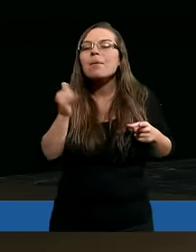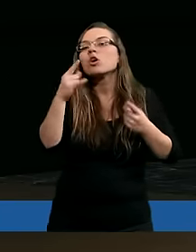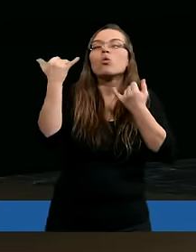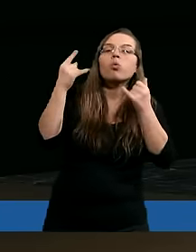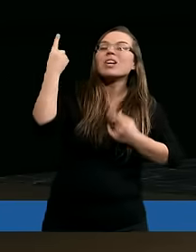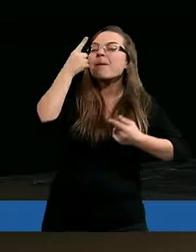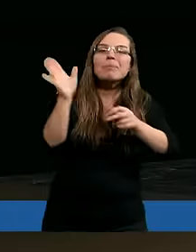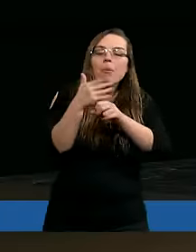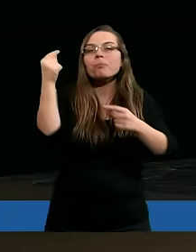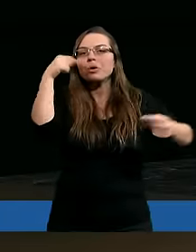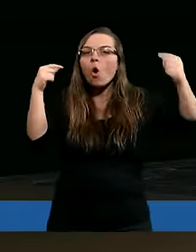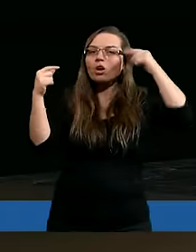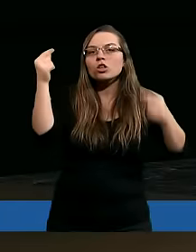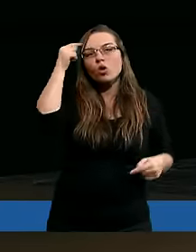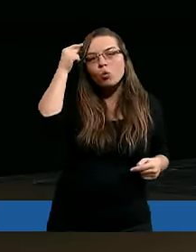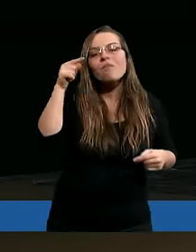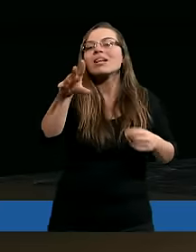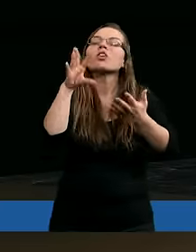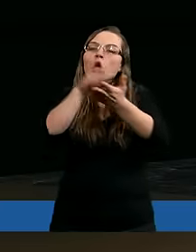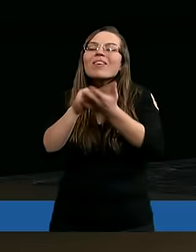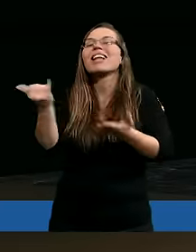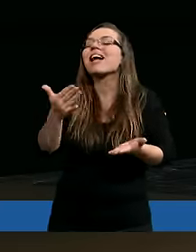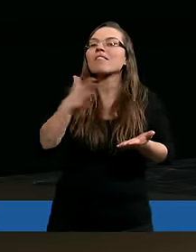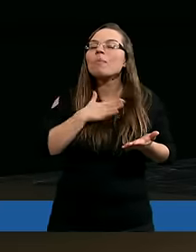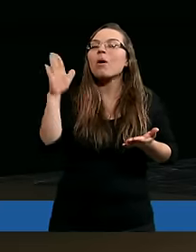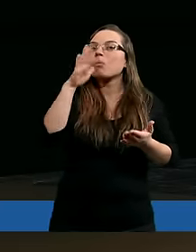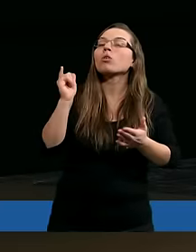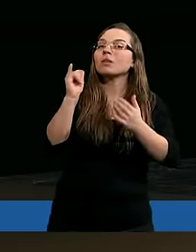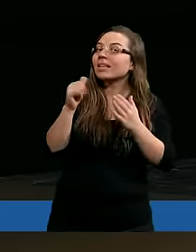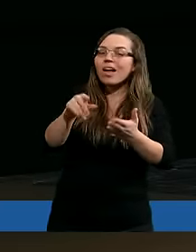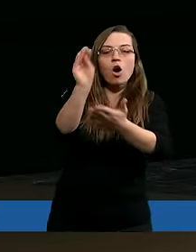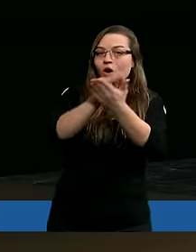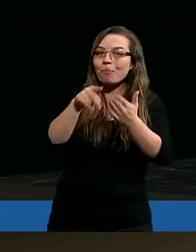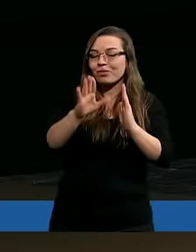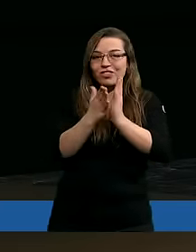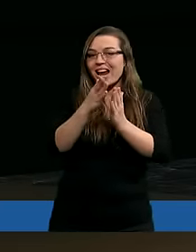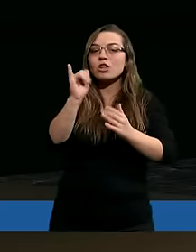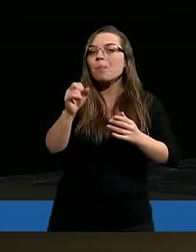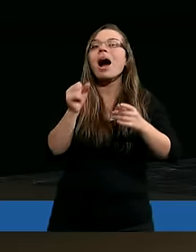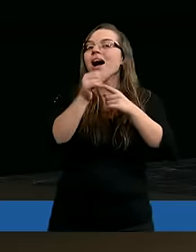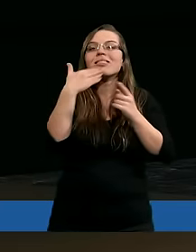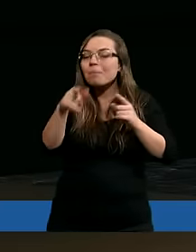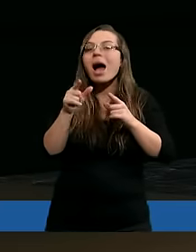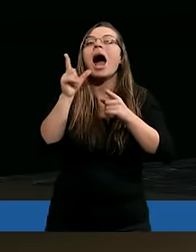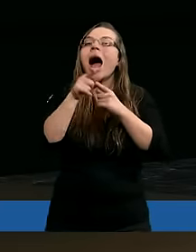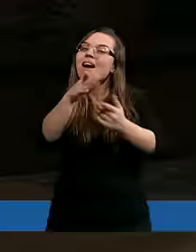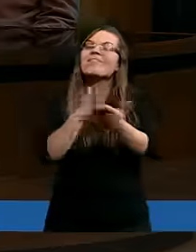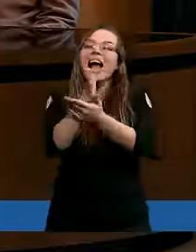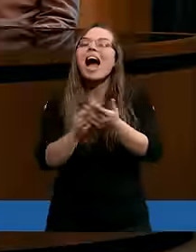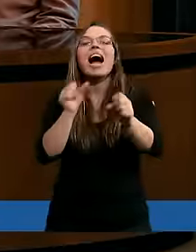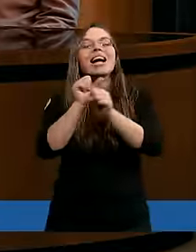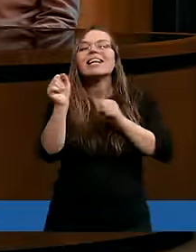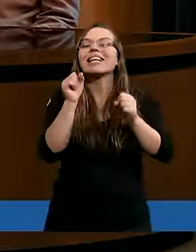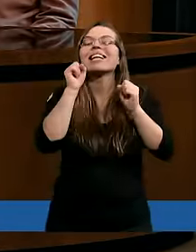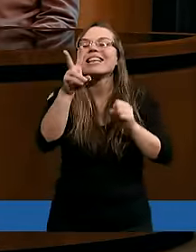głowy, jakie miał doświadczenia z Bogiem, które nie są opisane tutaj w Księdze Hioba, które sprawiły, że ta wiara jego była no